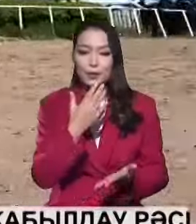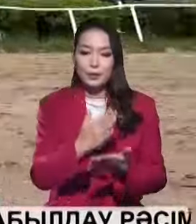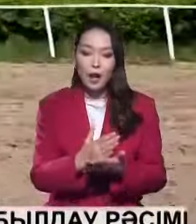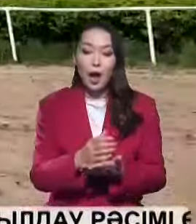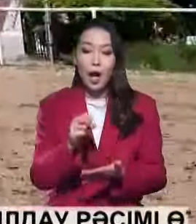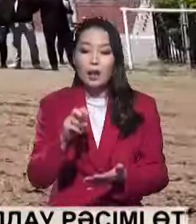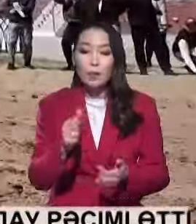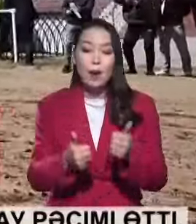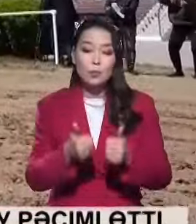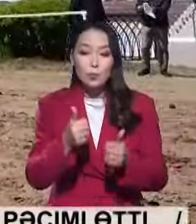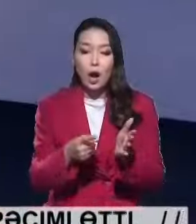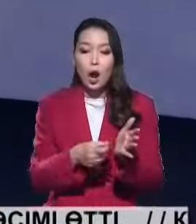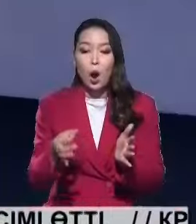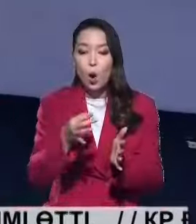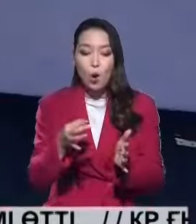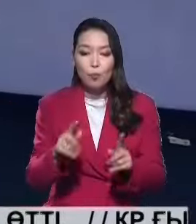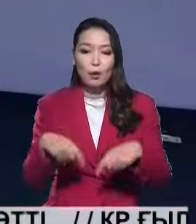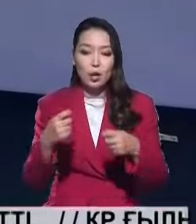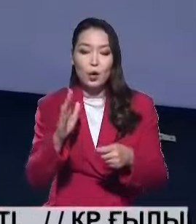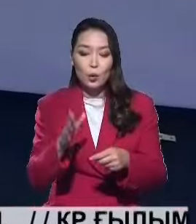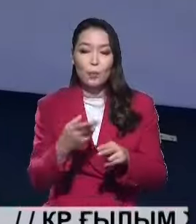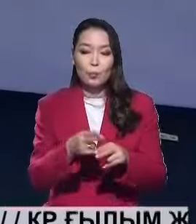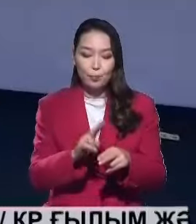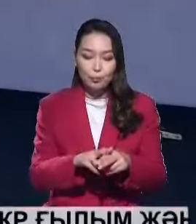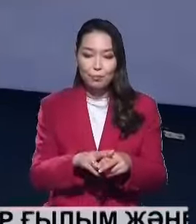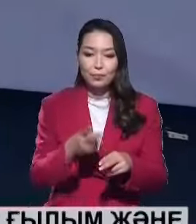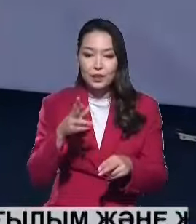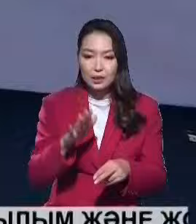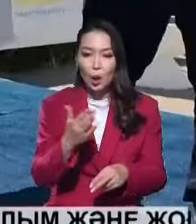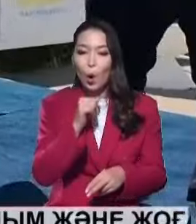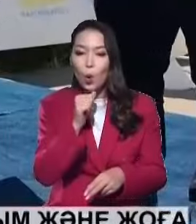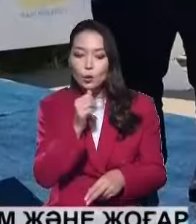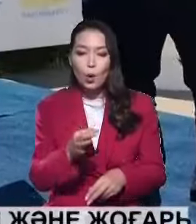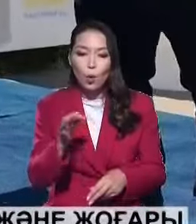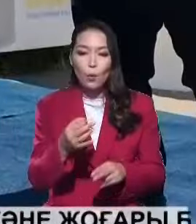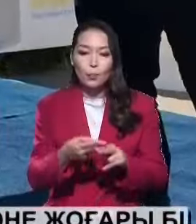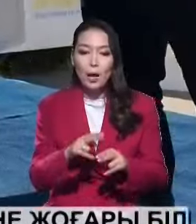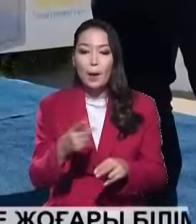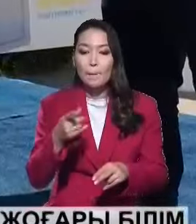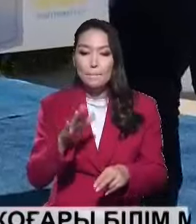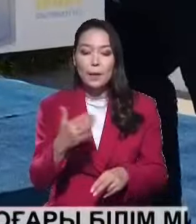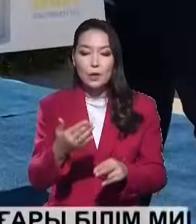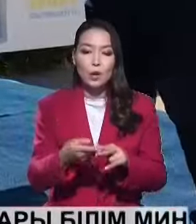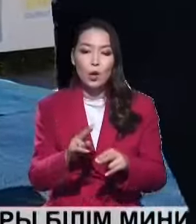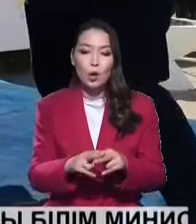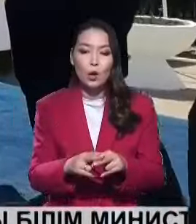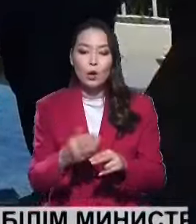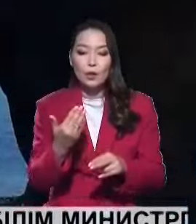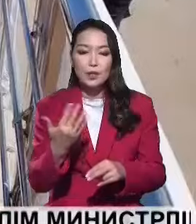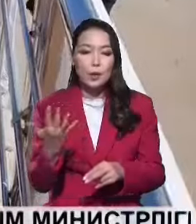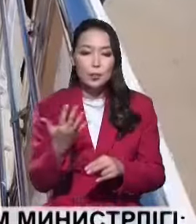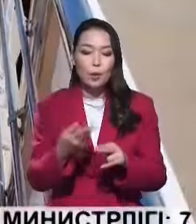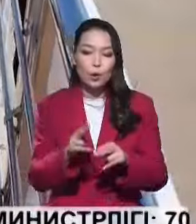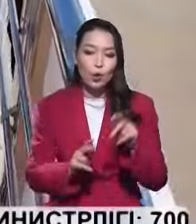жүлдесі Қарағанды облысының жүйрігіне бұйырды. Екінші, үшінші болып Қостанай тұлпары келді. Көмбеден бірінші көрінген қылқұйрықтылар енді бесінші